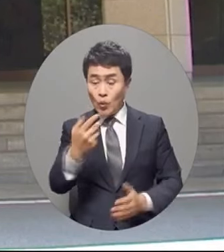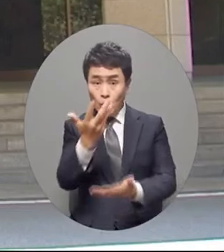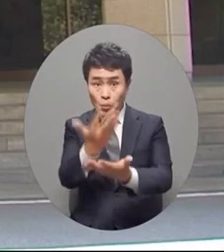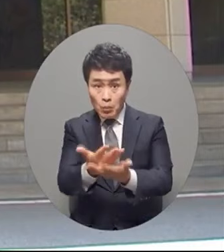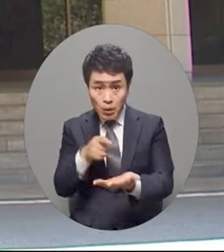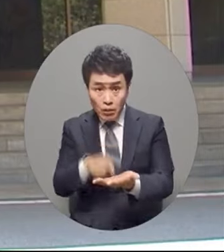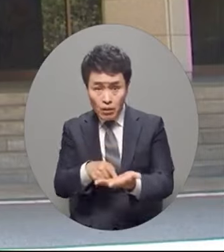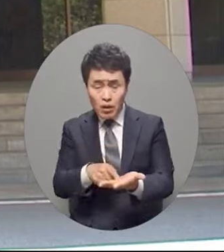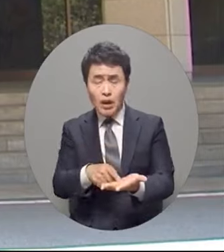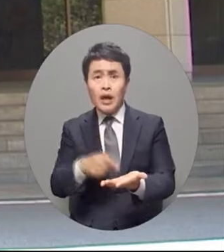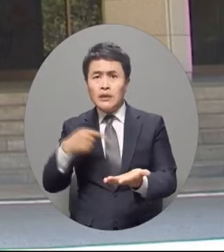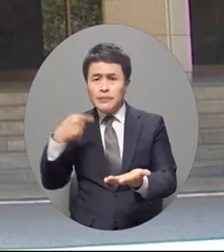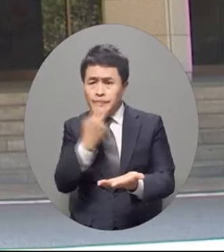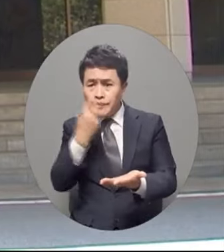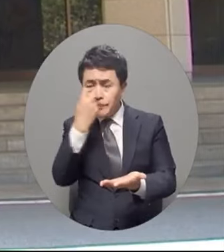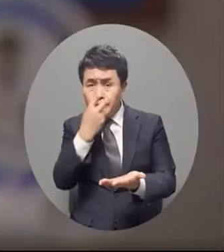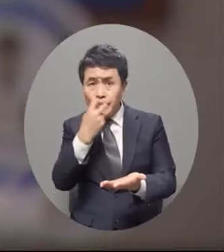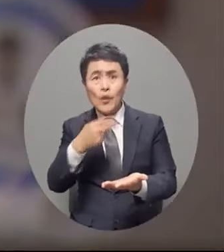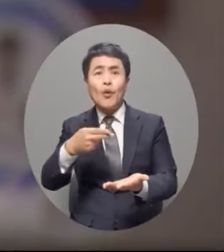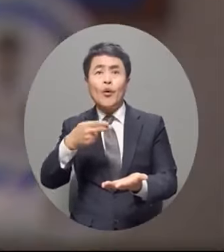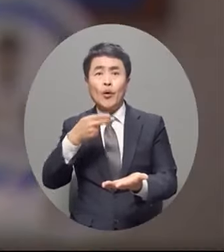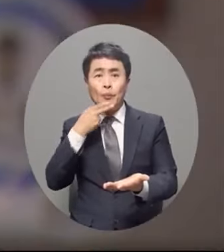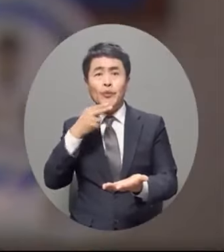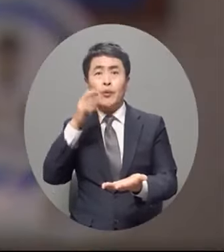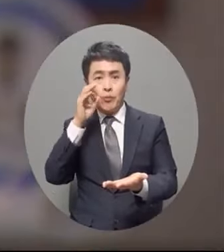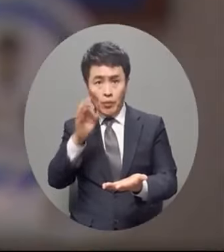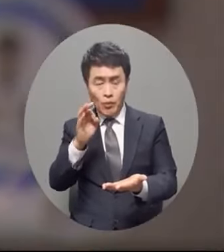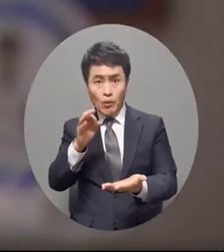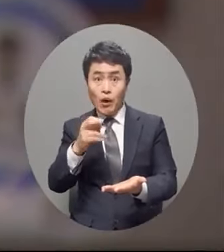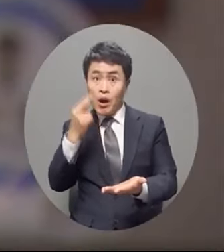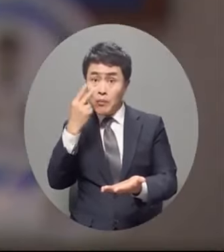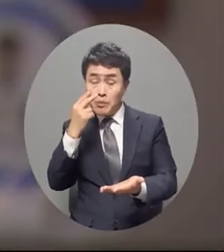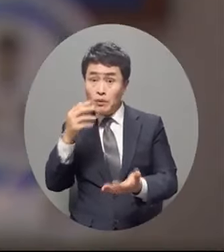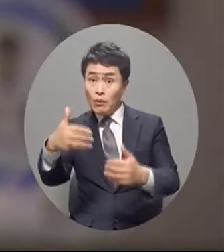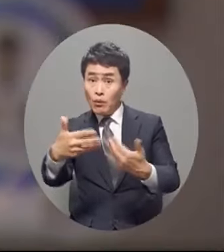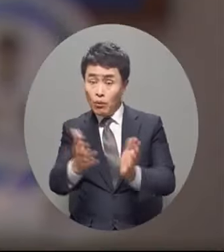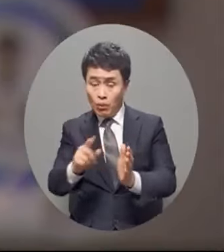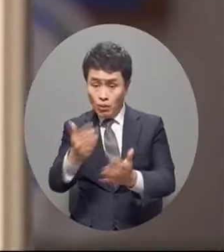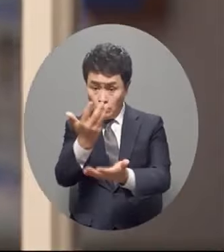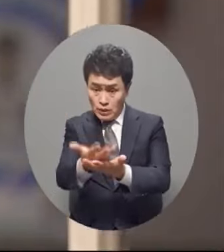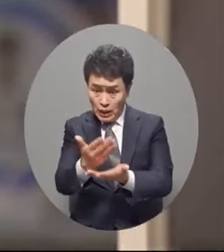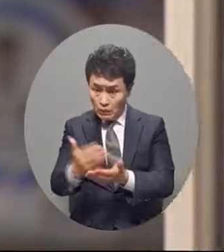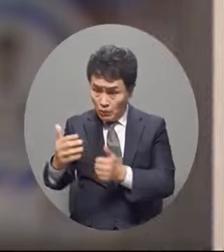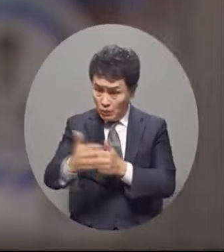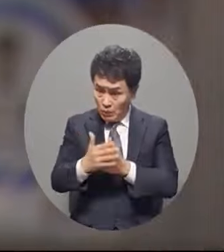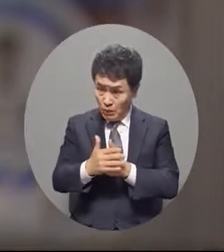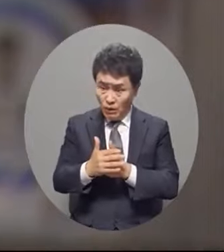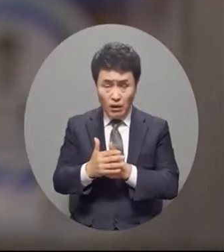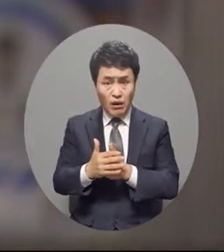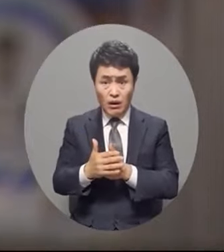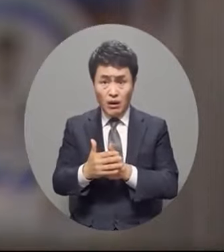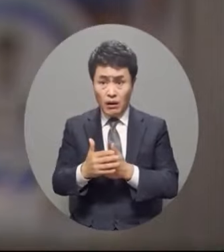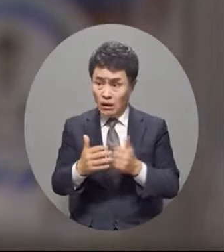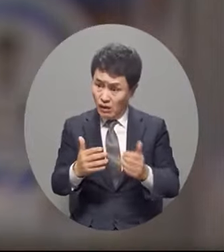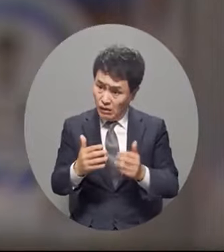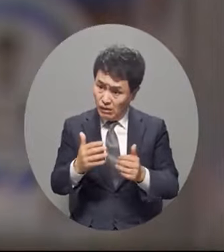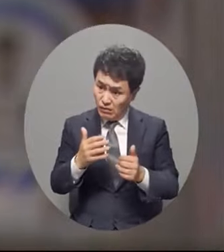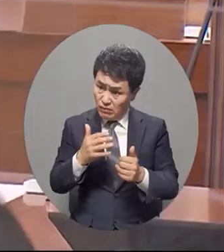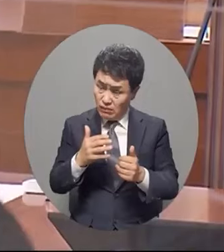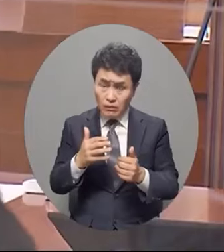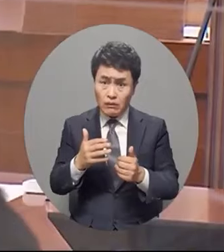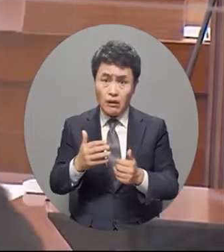저널이 엄격한 심사 규정이 없는 것으로 보이고 미국 기관들이 자료 제공 협조에 응하지 않는다는 이유 등을